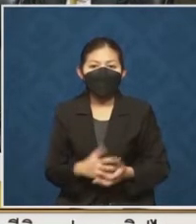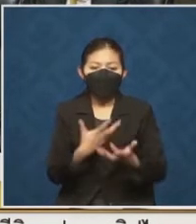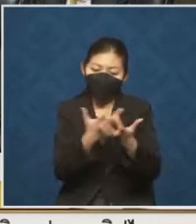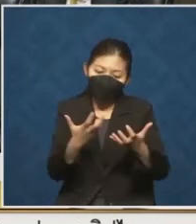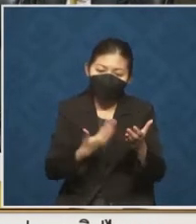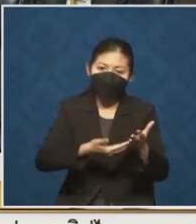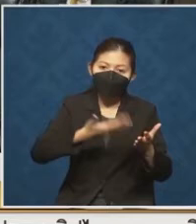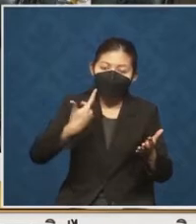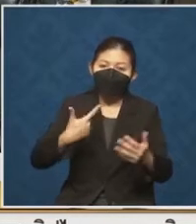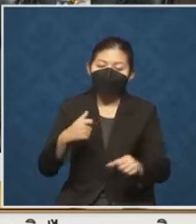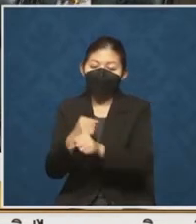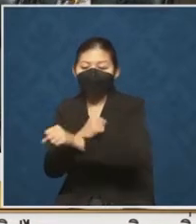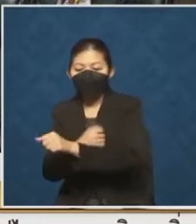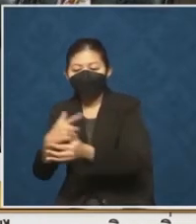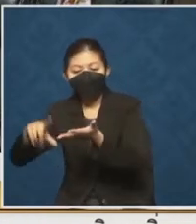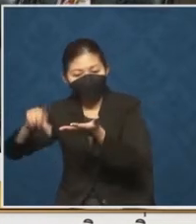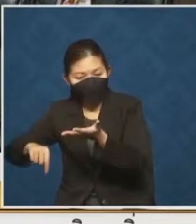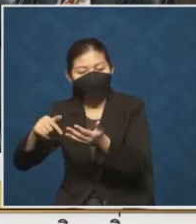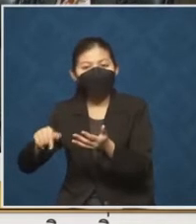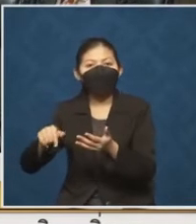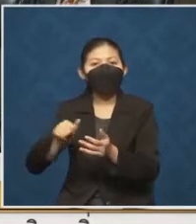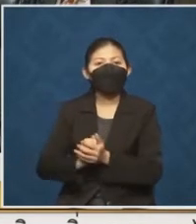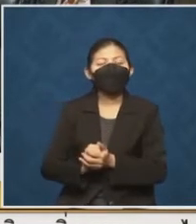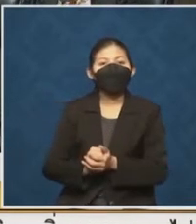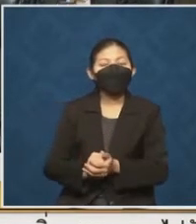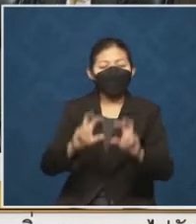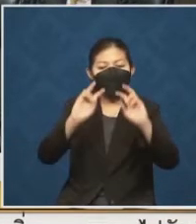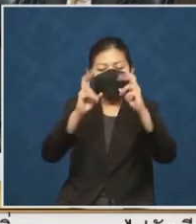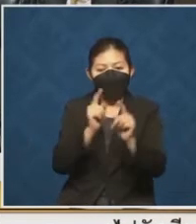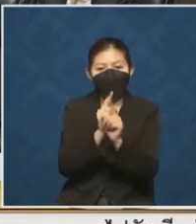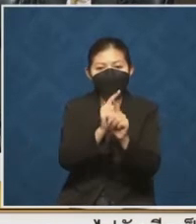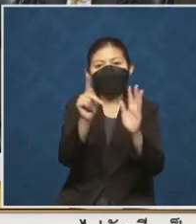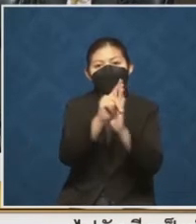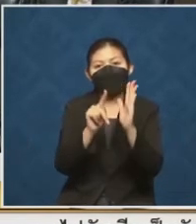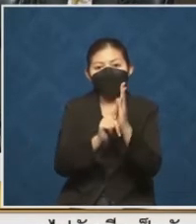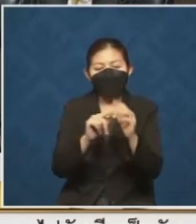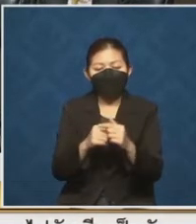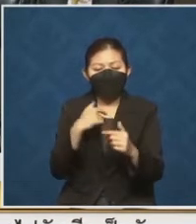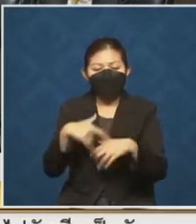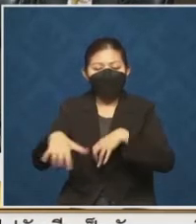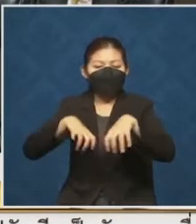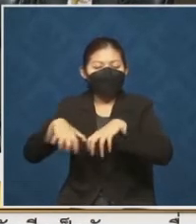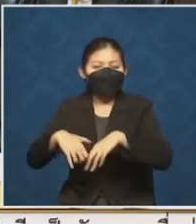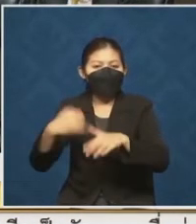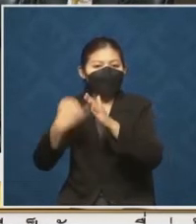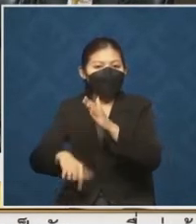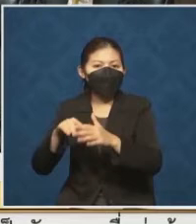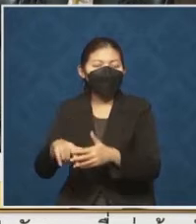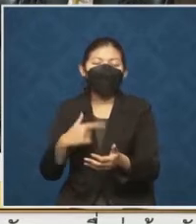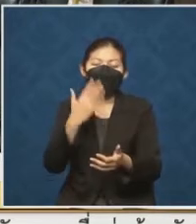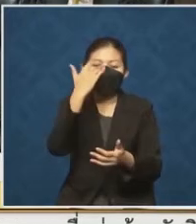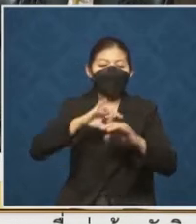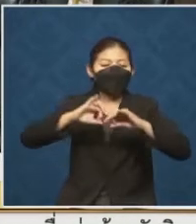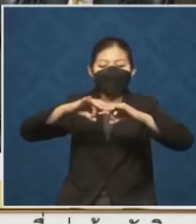พูดเพราะมันยังเป็นข้อที่จริงที่ปรากฏอยู่ที่พี่น้องประชาชนกำแพงทางสงสัยอยู่และมีสภาพปัญหายังอยู่